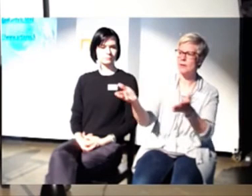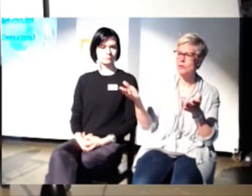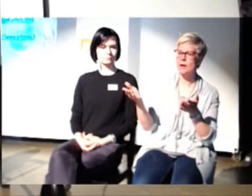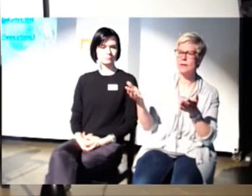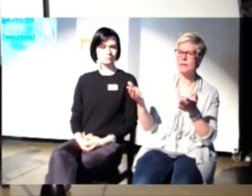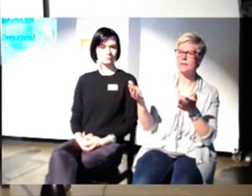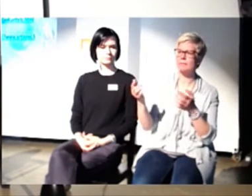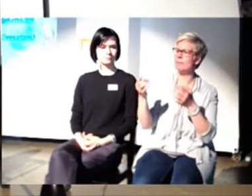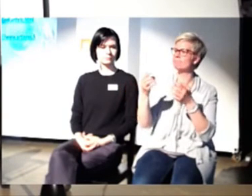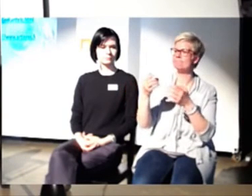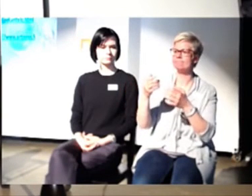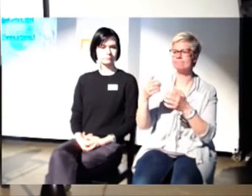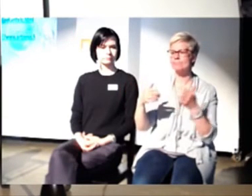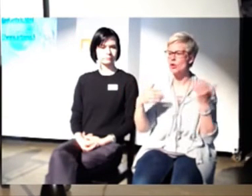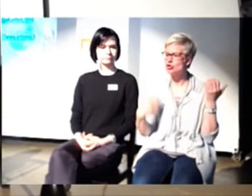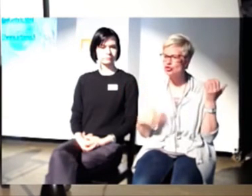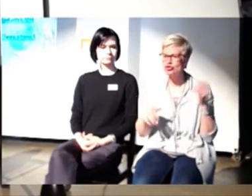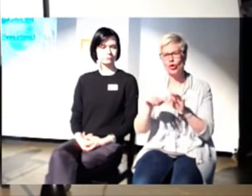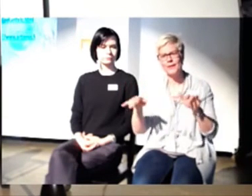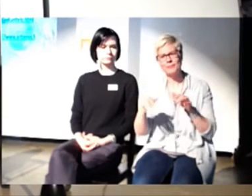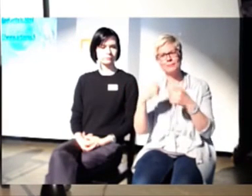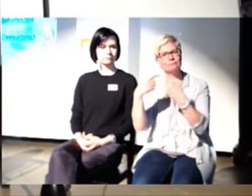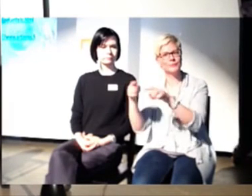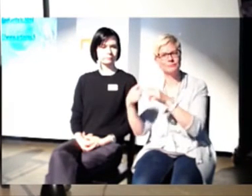erilaisia soittimia tai tällä tavalla,